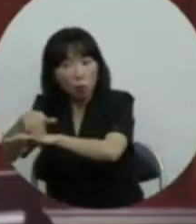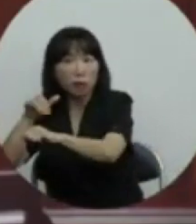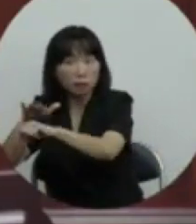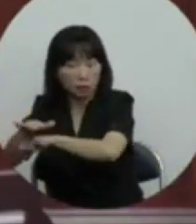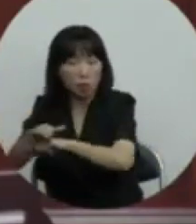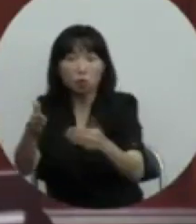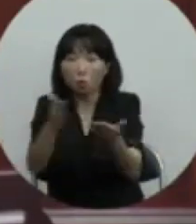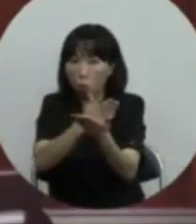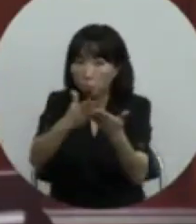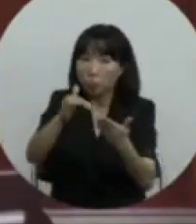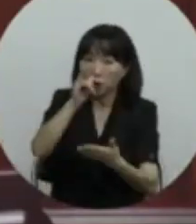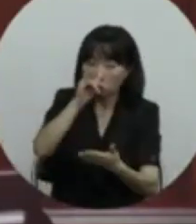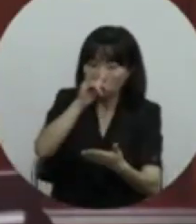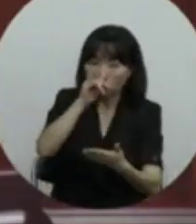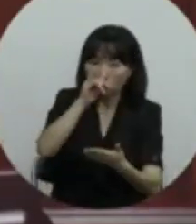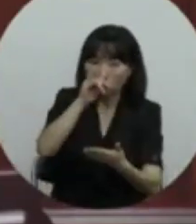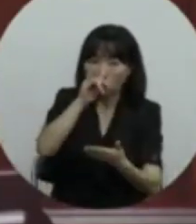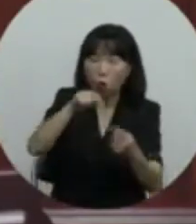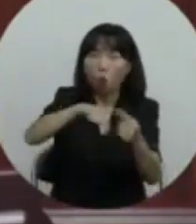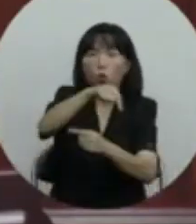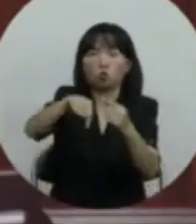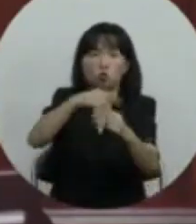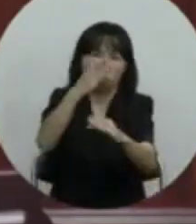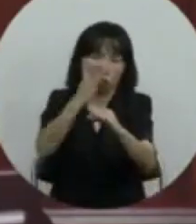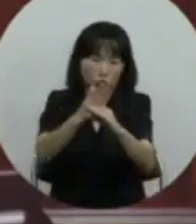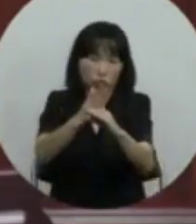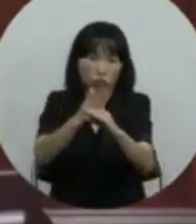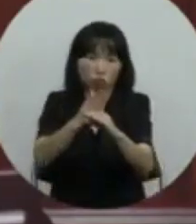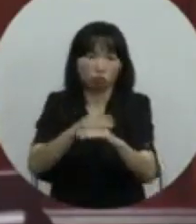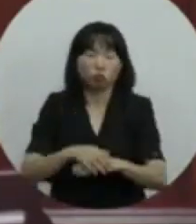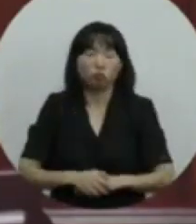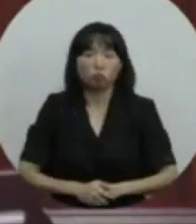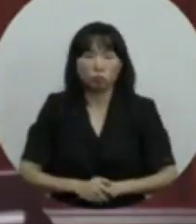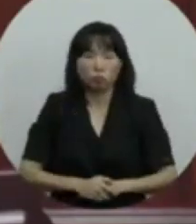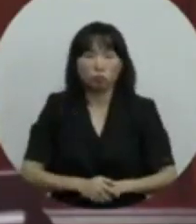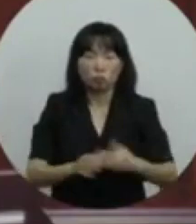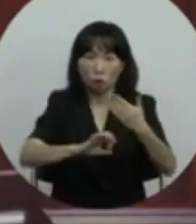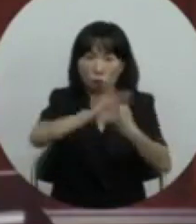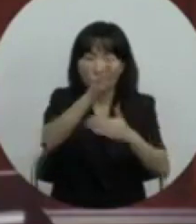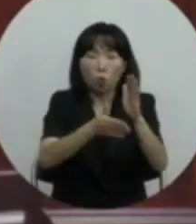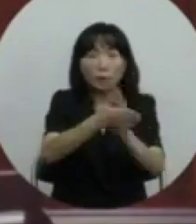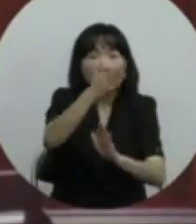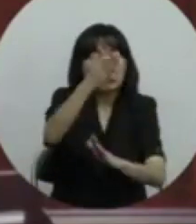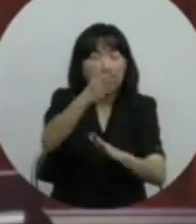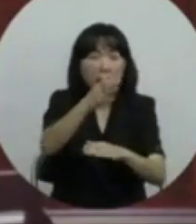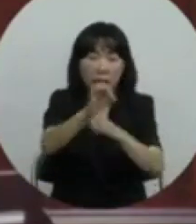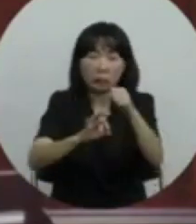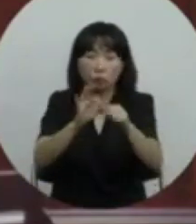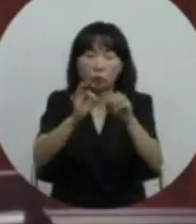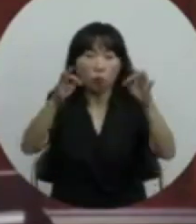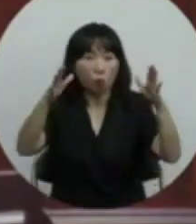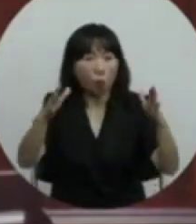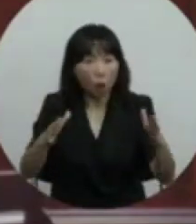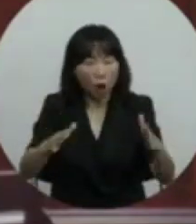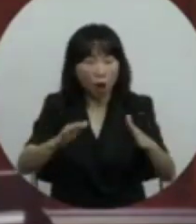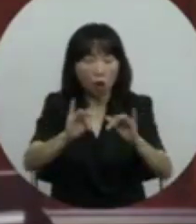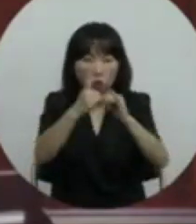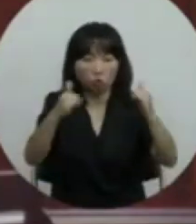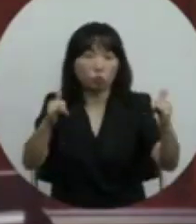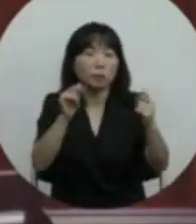주민제안으로도 주민참여예산을 운영하고 있습니다. 동해시는 지난 10년간 주민참여예산제를